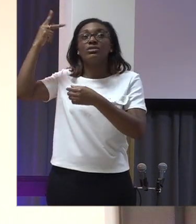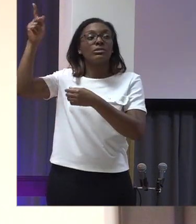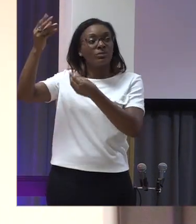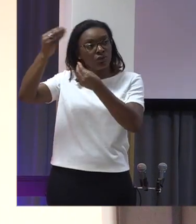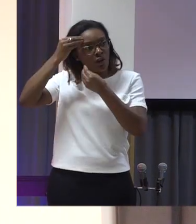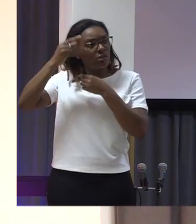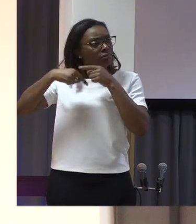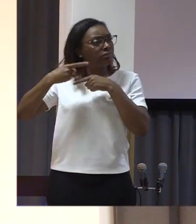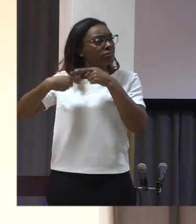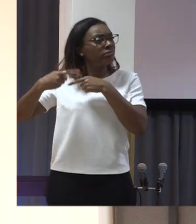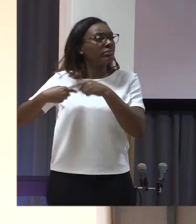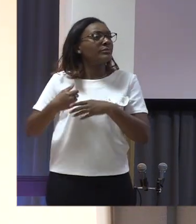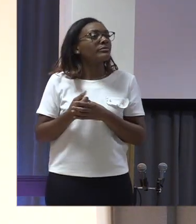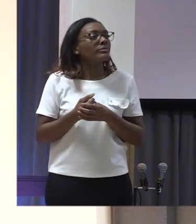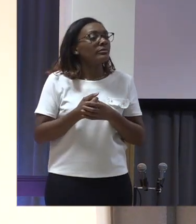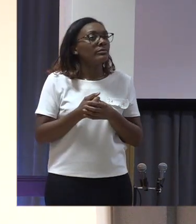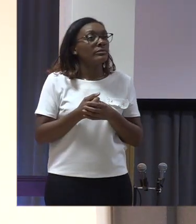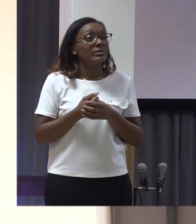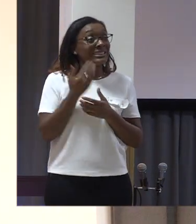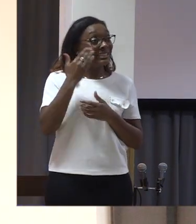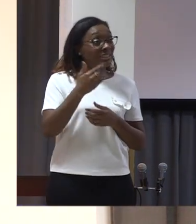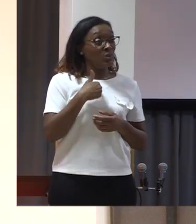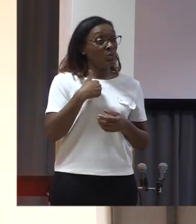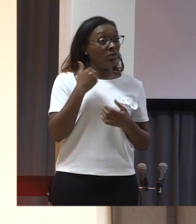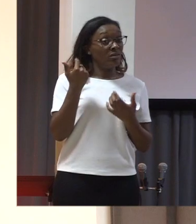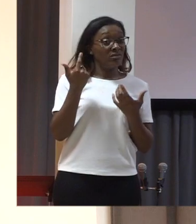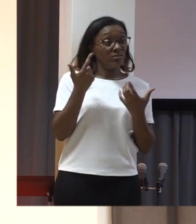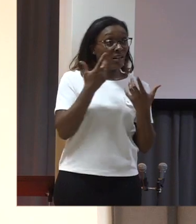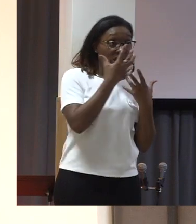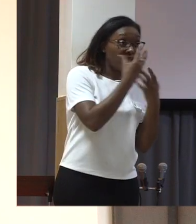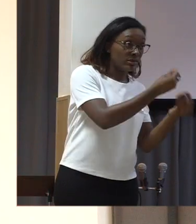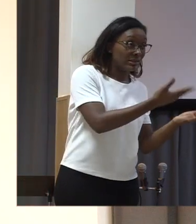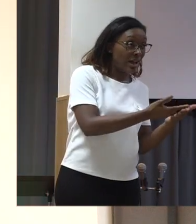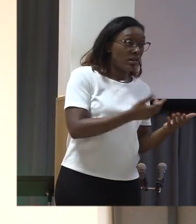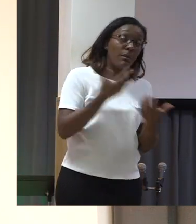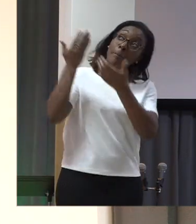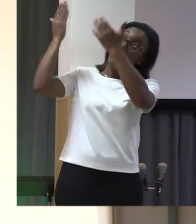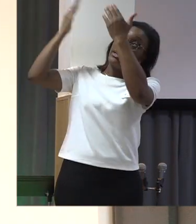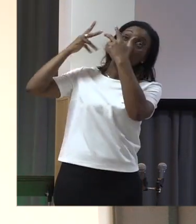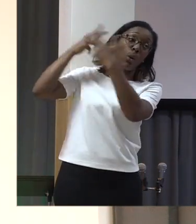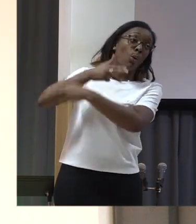nous pouvons nous opposer à sa volonté et louper les bénédictions de Dieu.